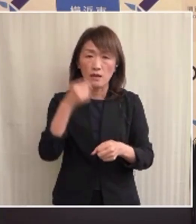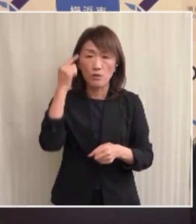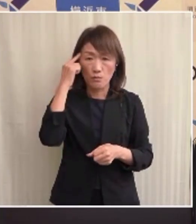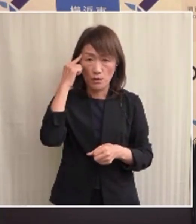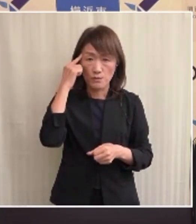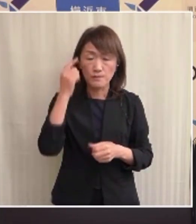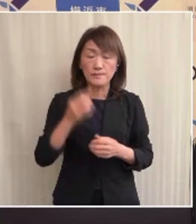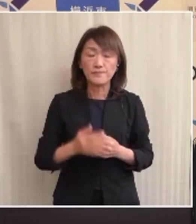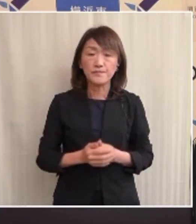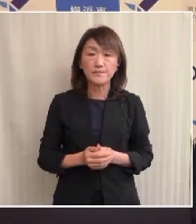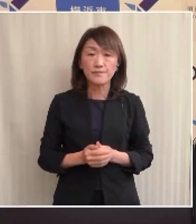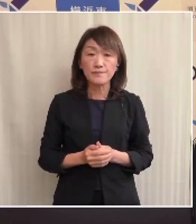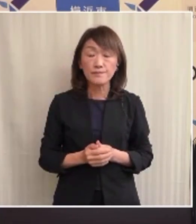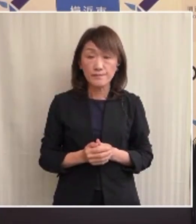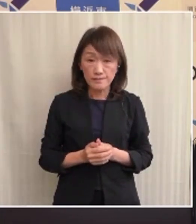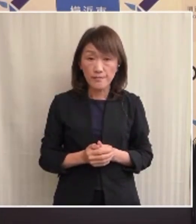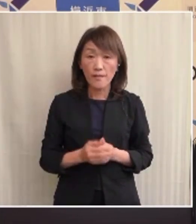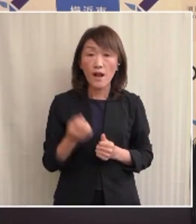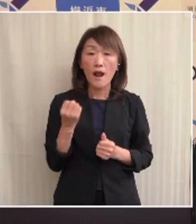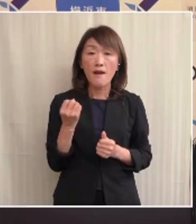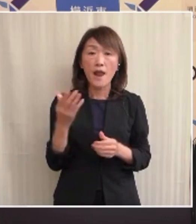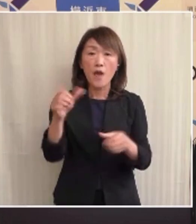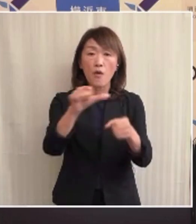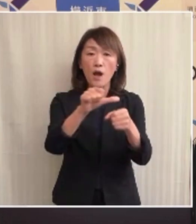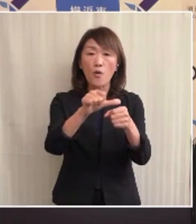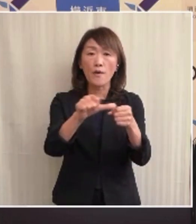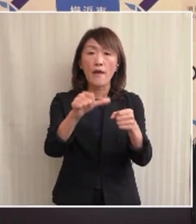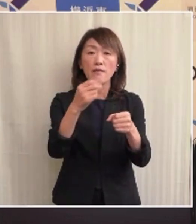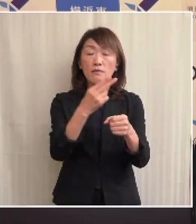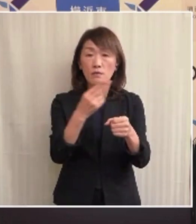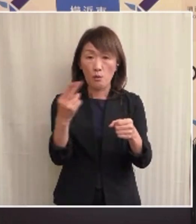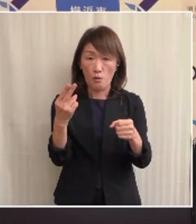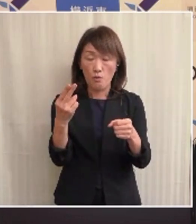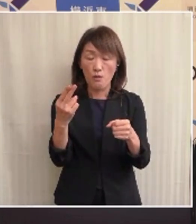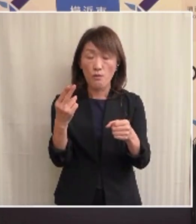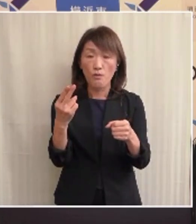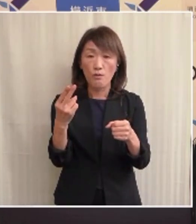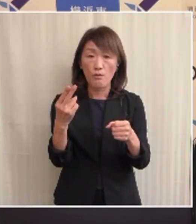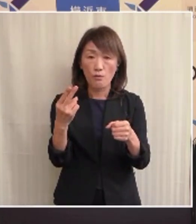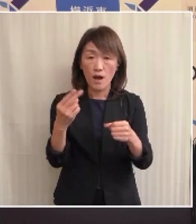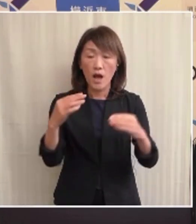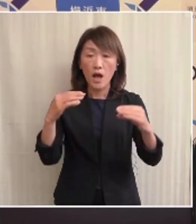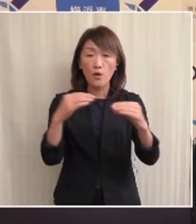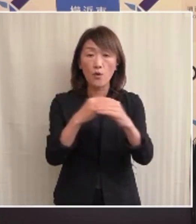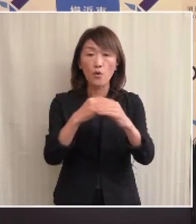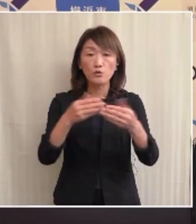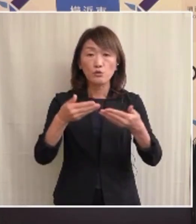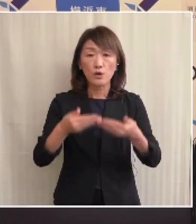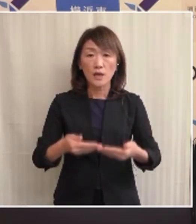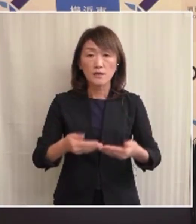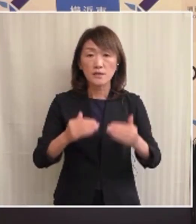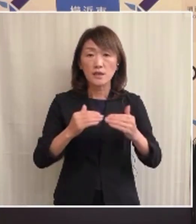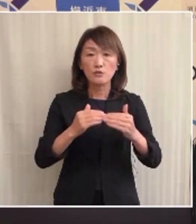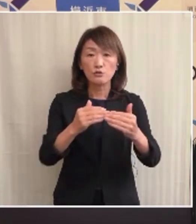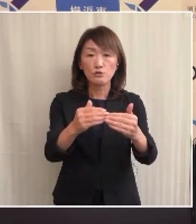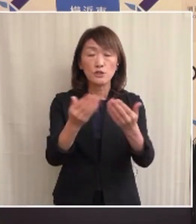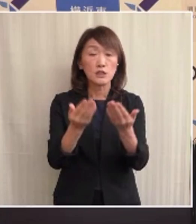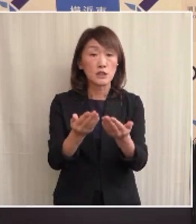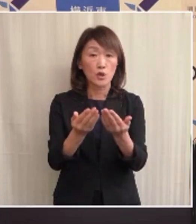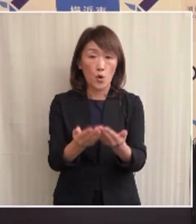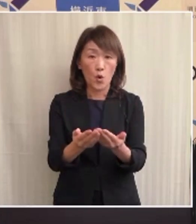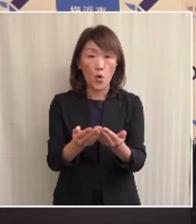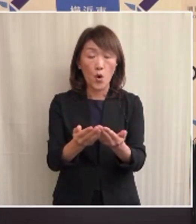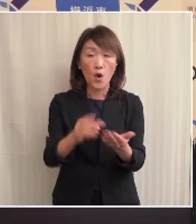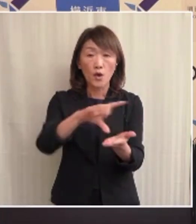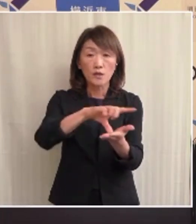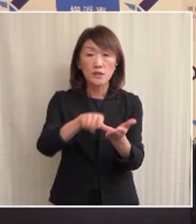まず令和5年度はですね、交通安全推進校の4つ